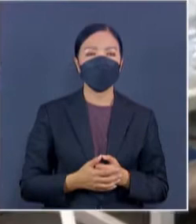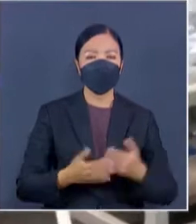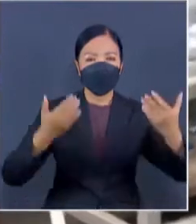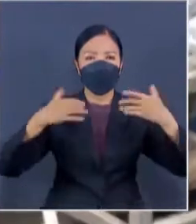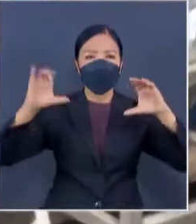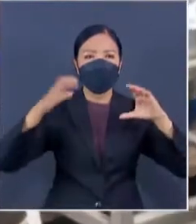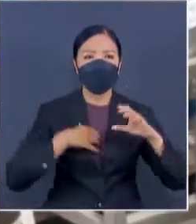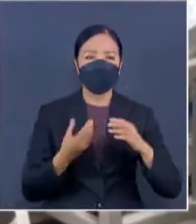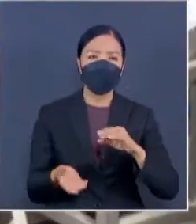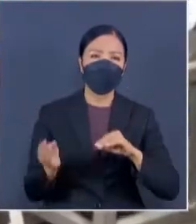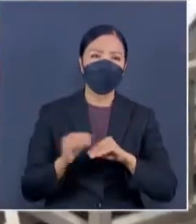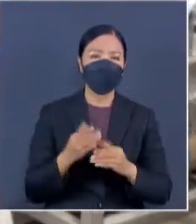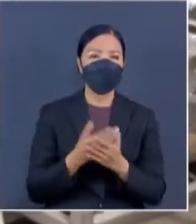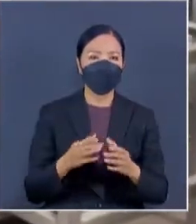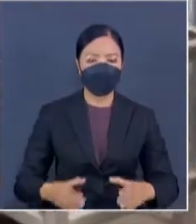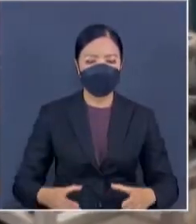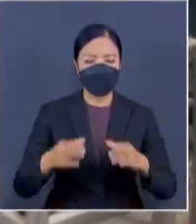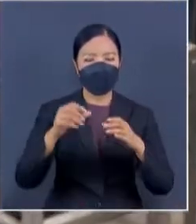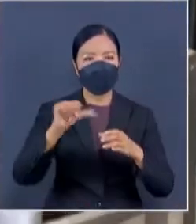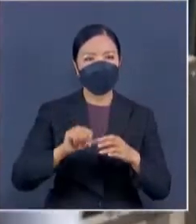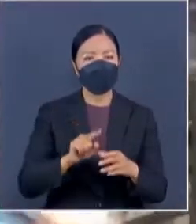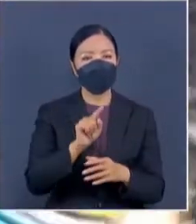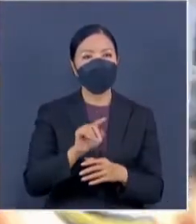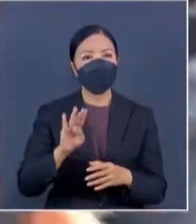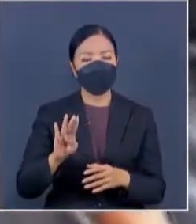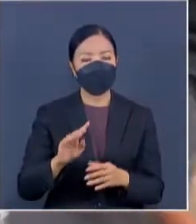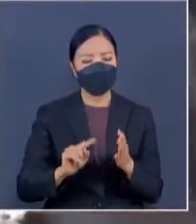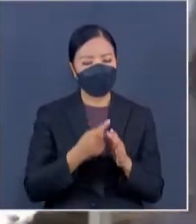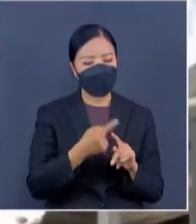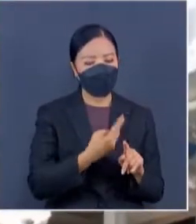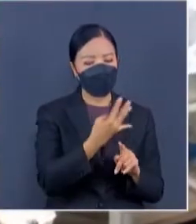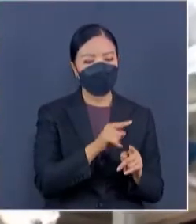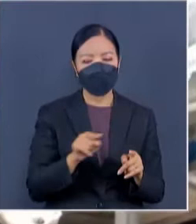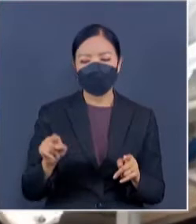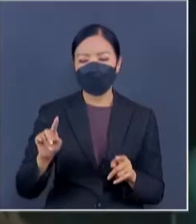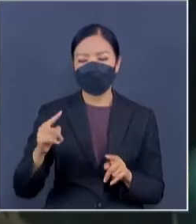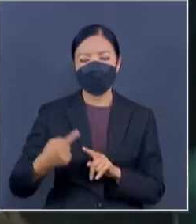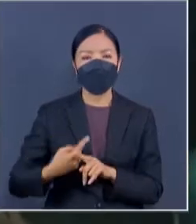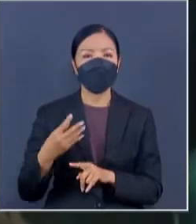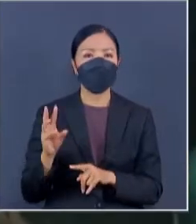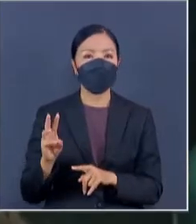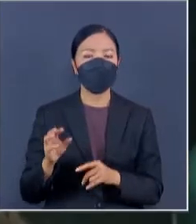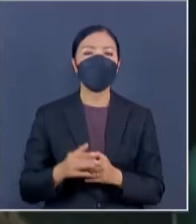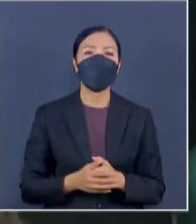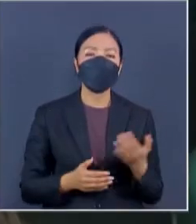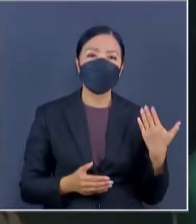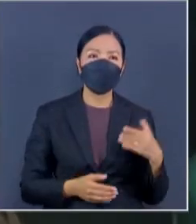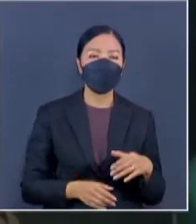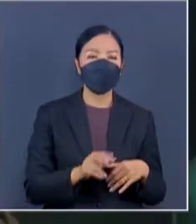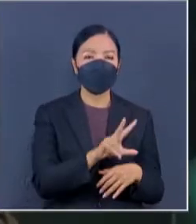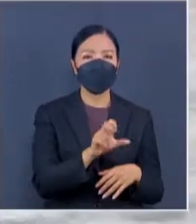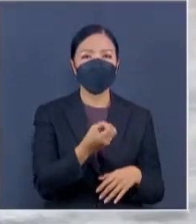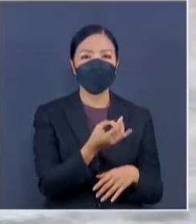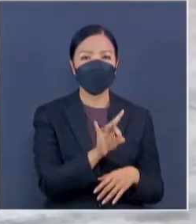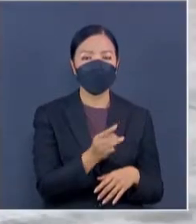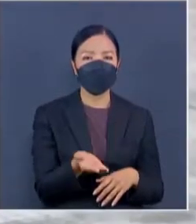พิ่มทั้งก๊าซหุงต้ม1บาทต่อกิโลกรัมตั้งแต่เมษายนจนถึงมิถุนายนนี้จากเดิม318บา